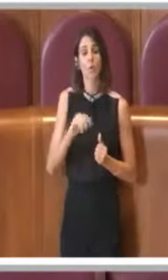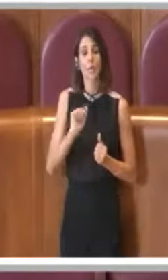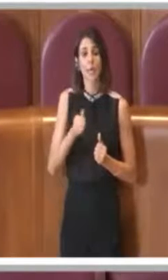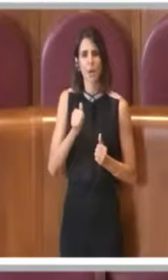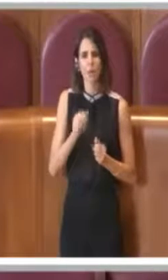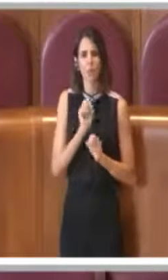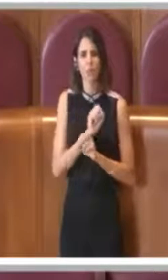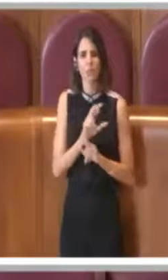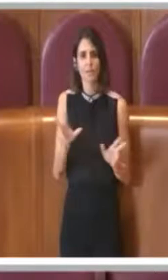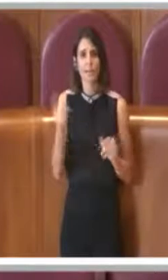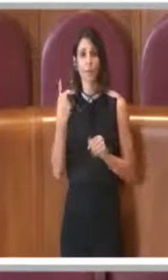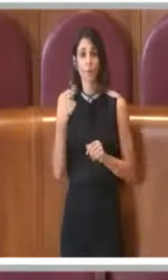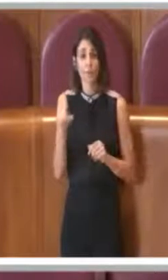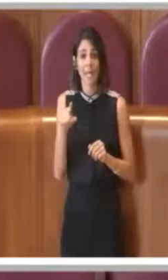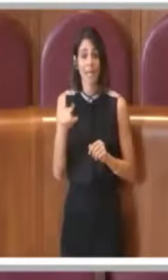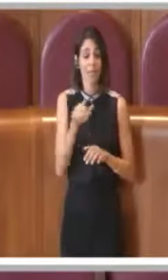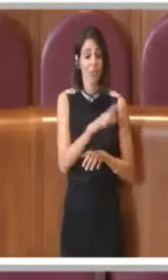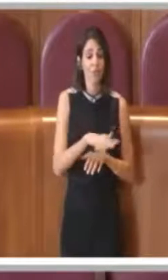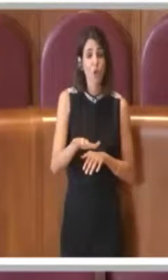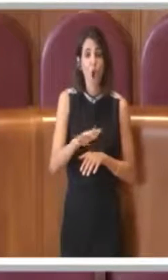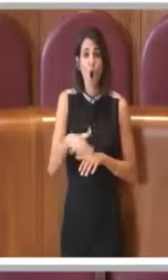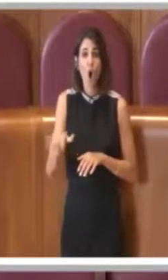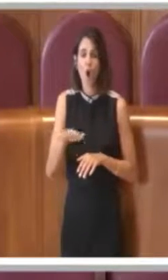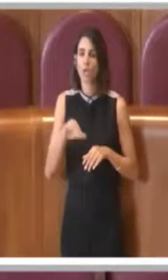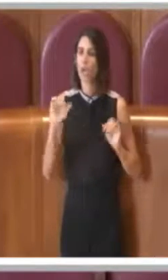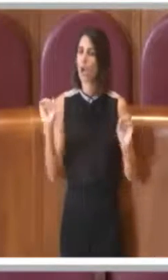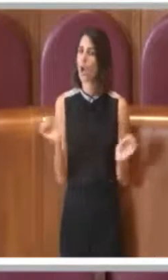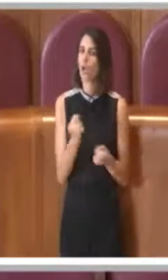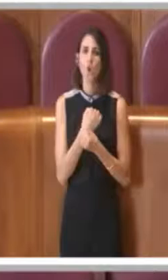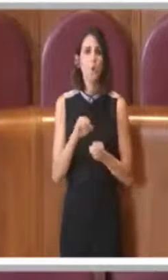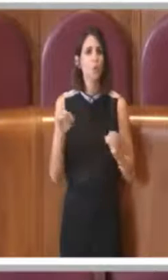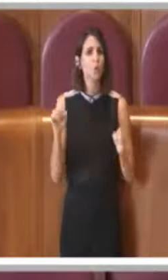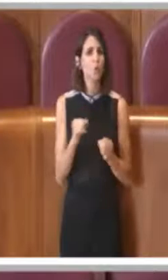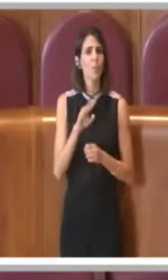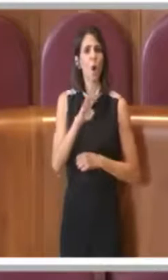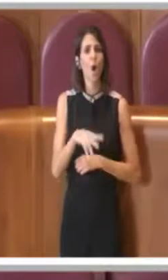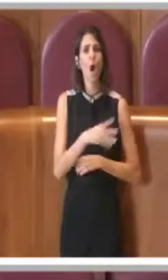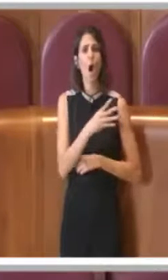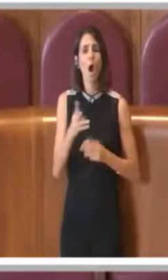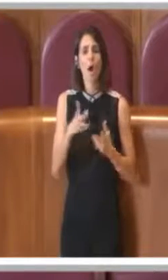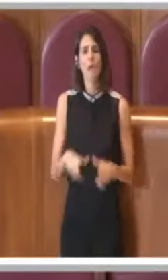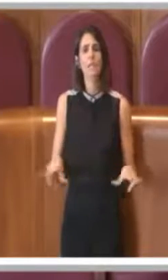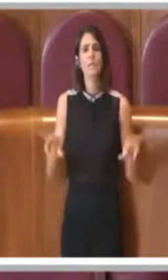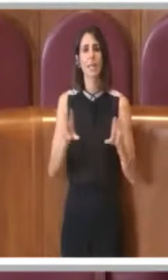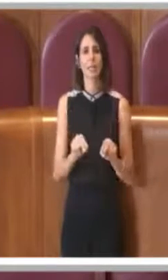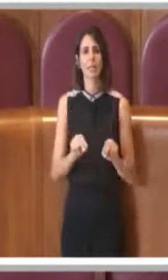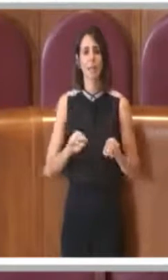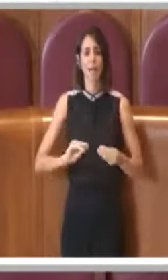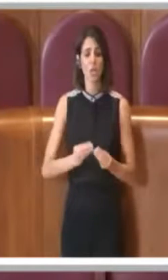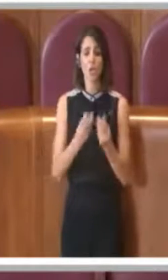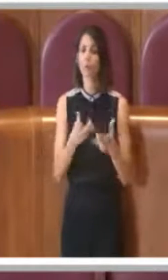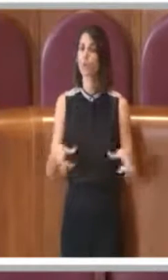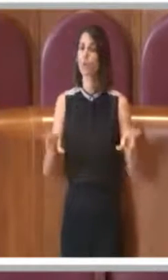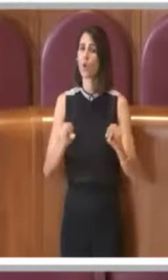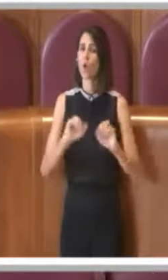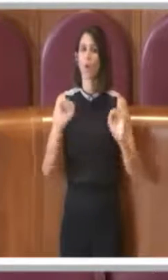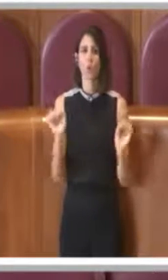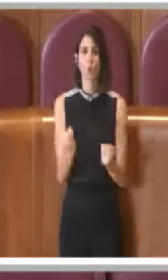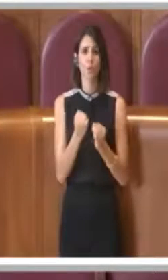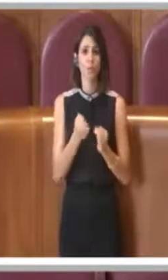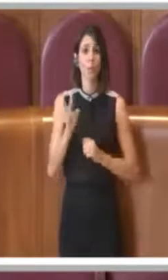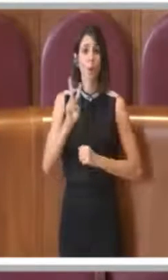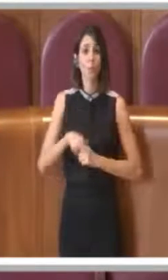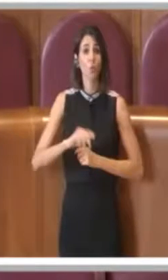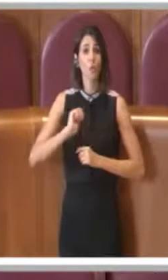queste zone non è possibile la ripianificazione. E poi è morto tutto così, dal